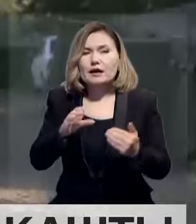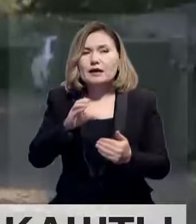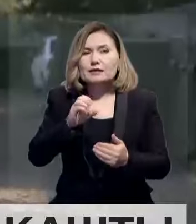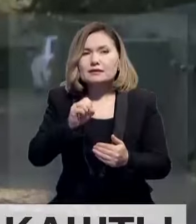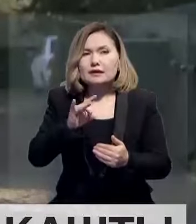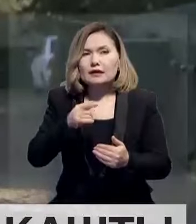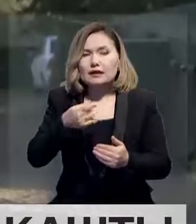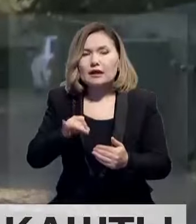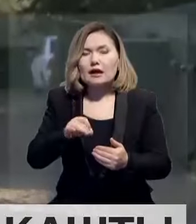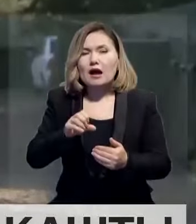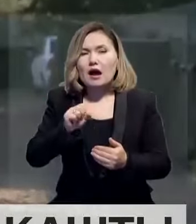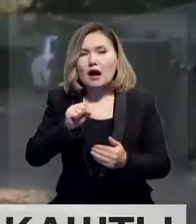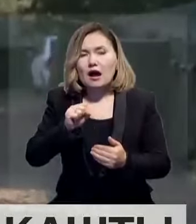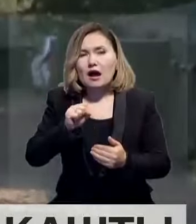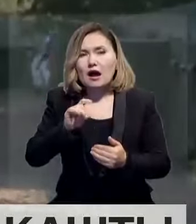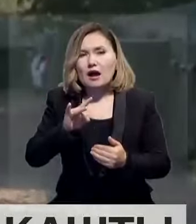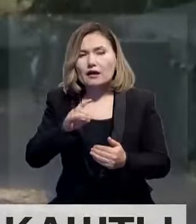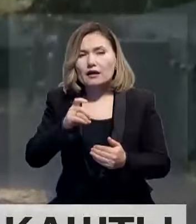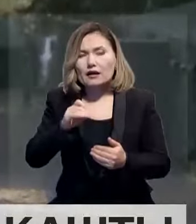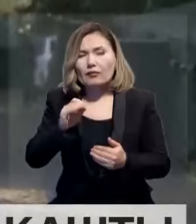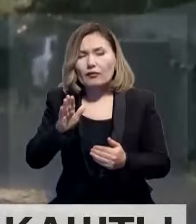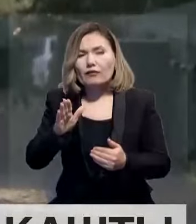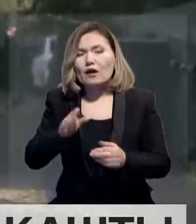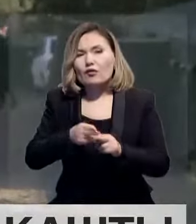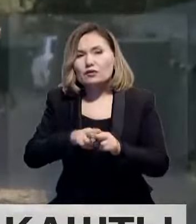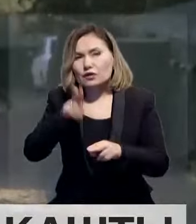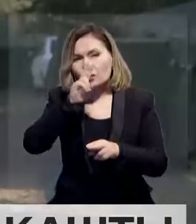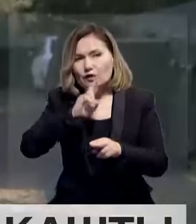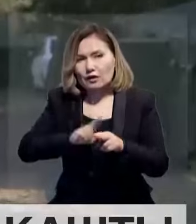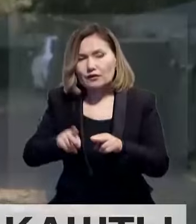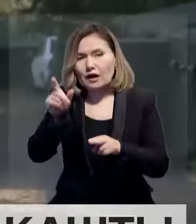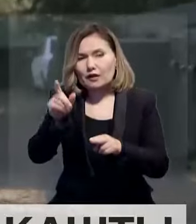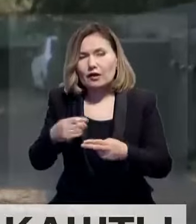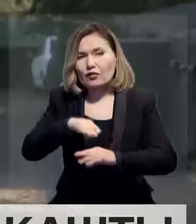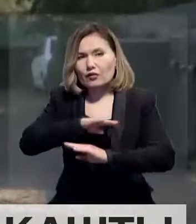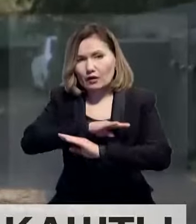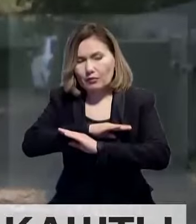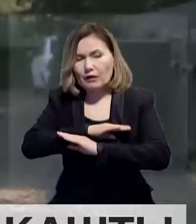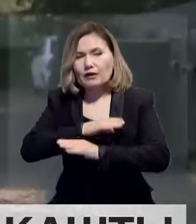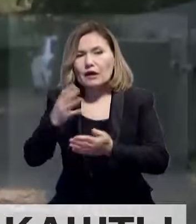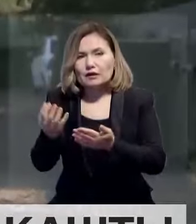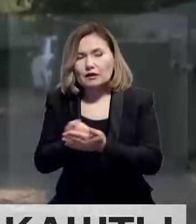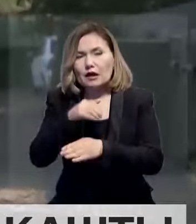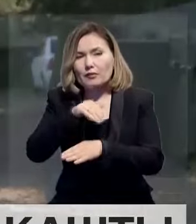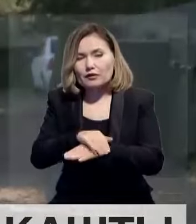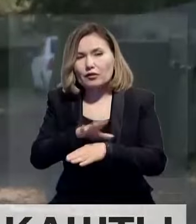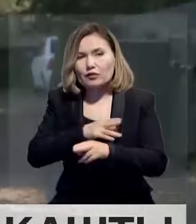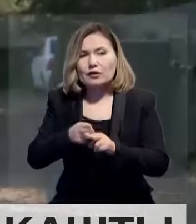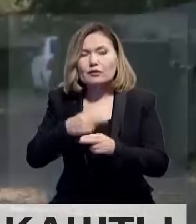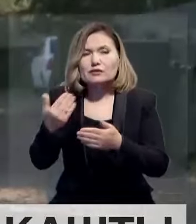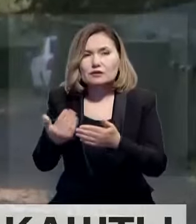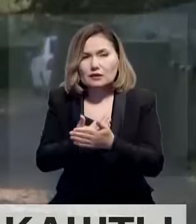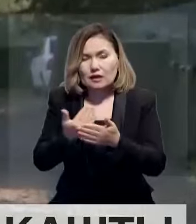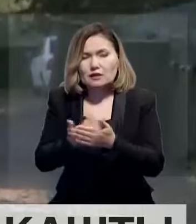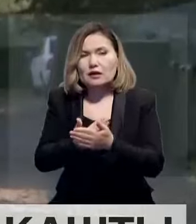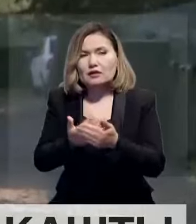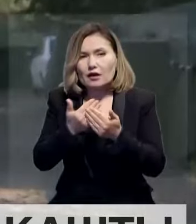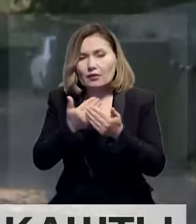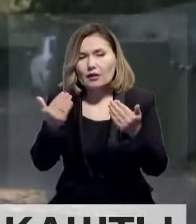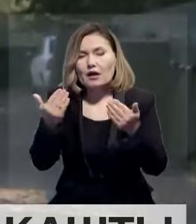орманшының жоғалып кеткені жайлы айттық қой, ол кісінің денесі табылды. енді соңғы мәліметтер